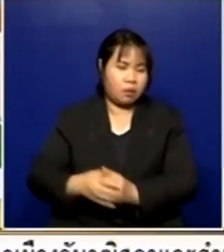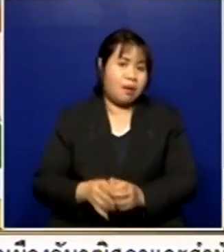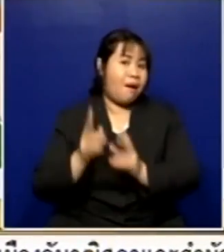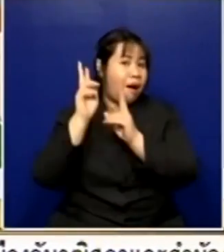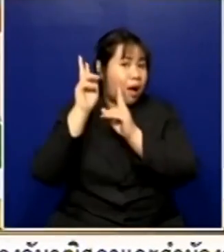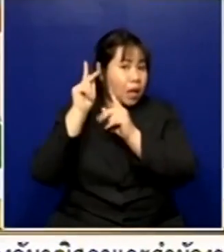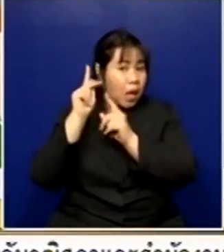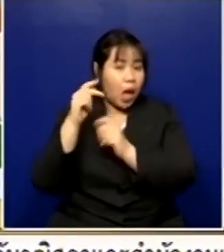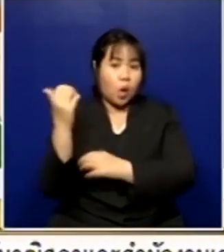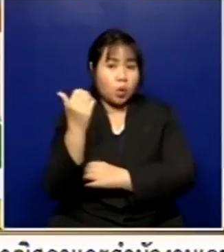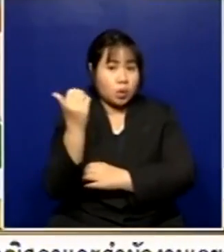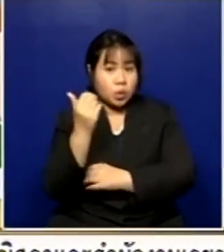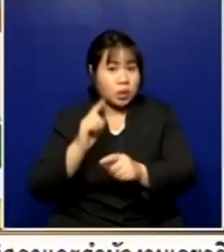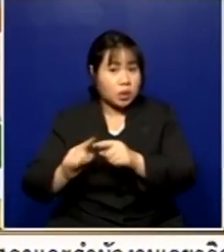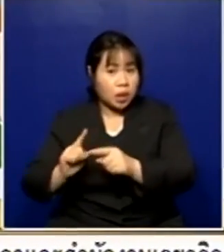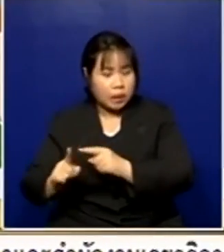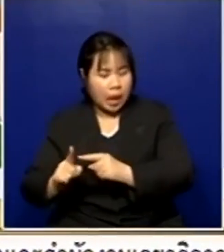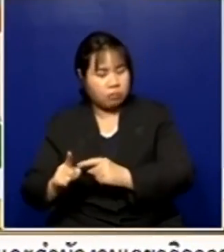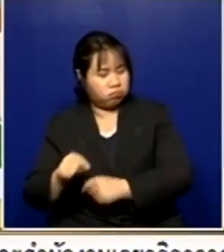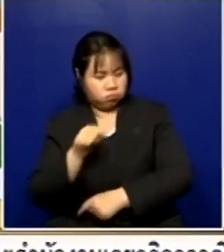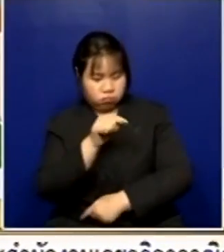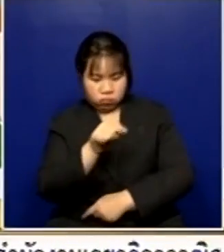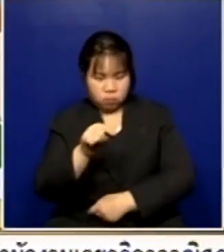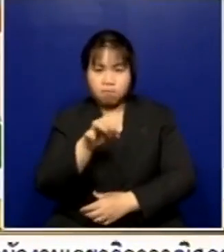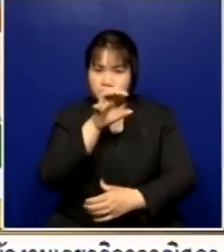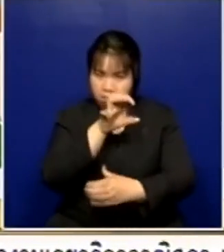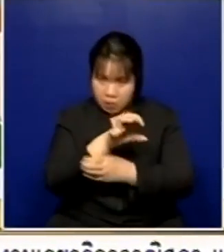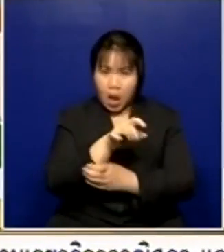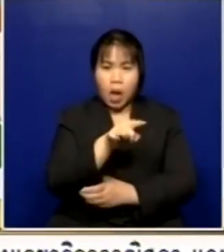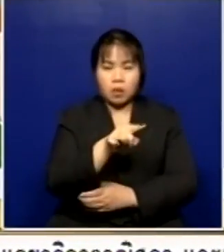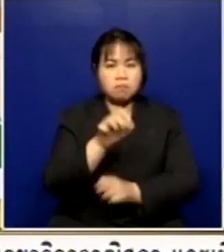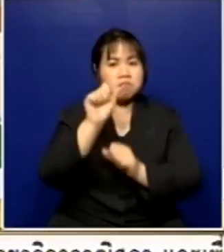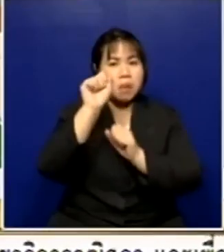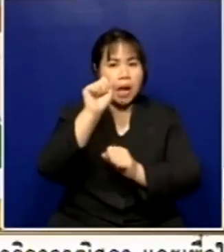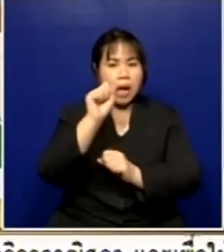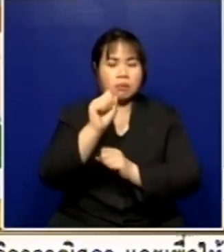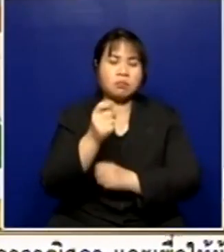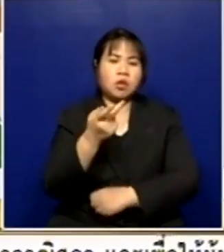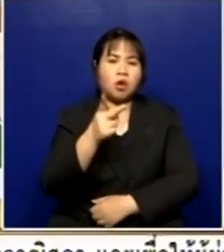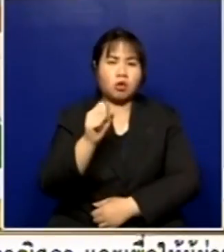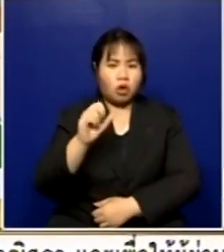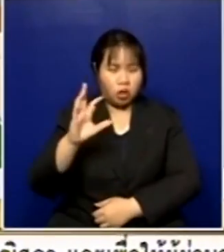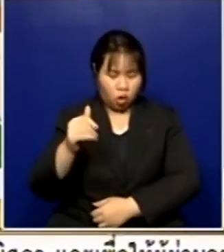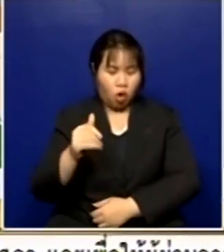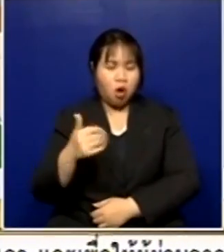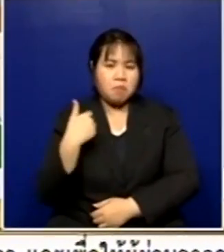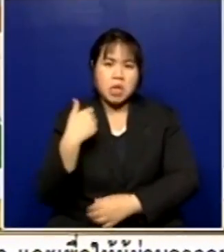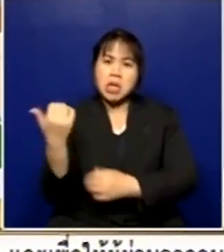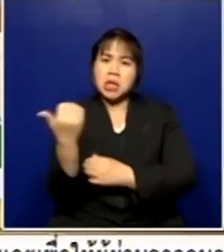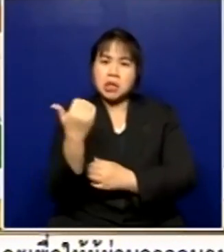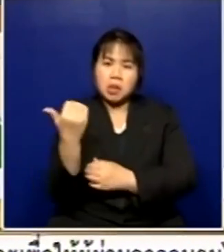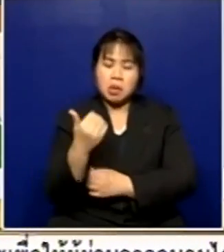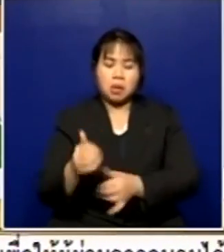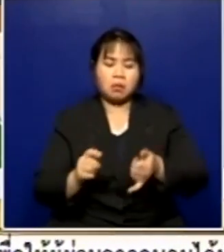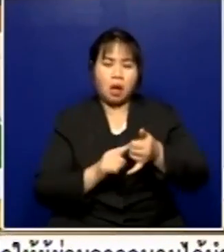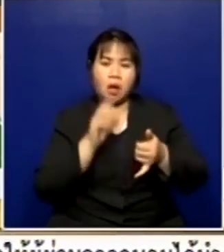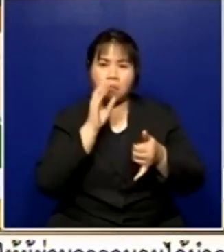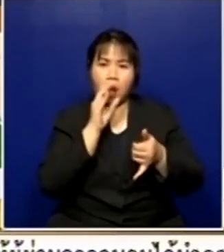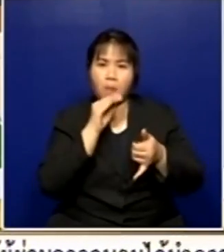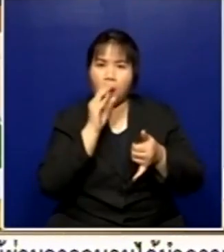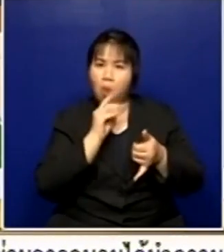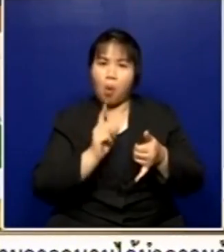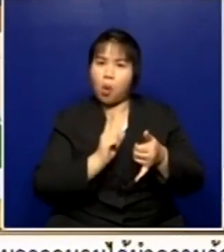ทุกแห่งทีวีวิทยุถูกบังคับตามประกาศของเขาเสร้จให้ต้องถ่ายทอดสดรายการที่คนมานั่งพูดคนเดียวอยู่ทุกวัน